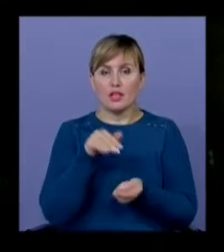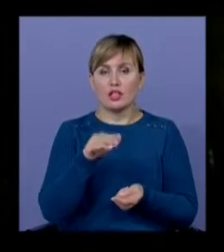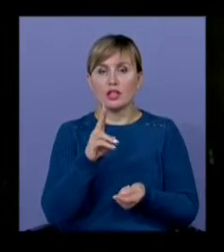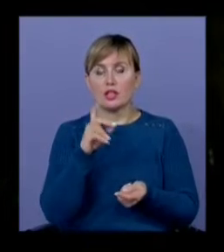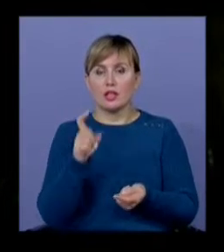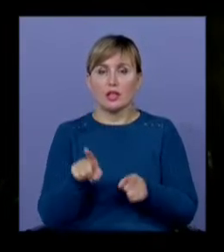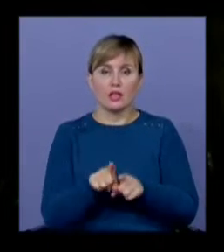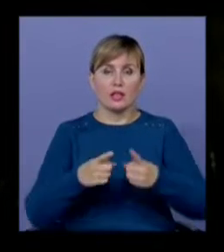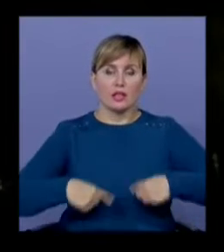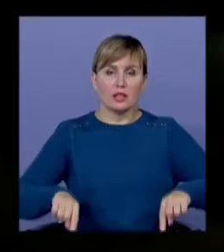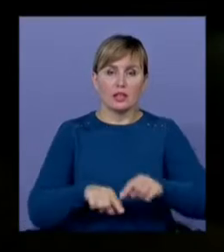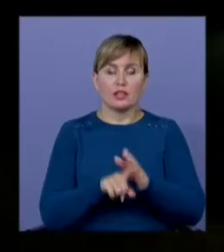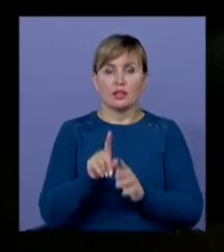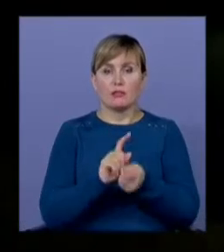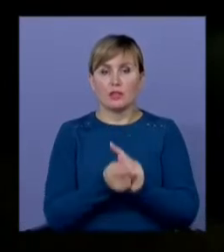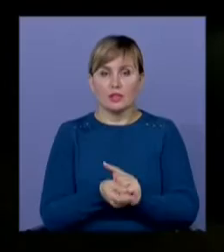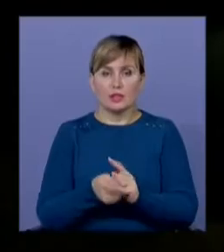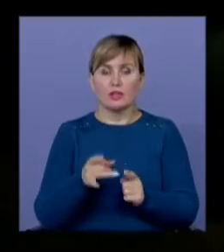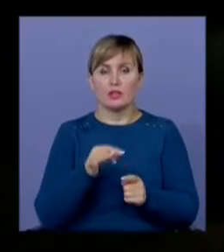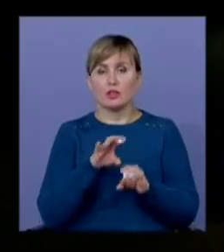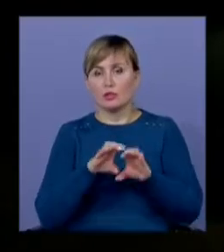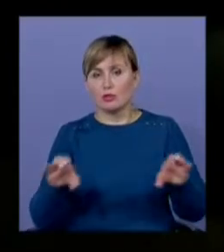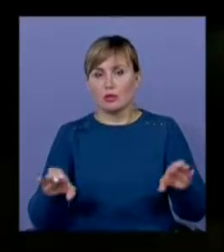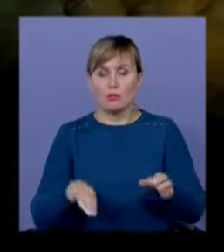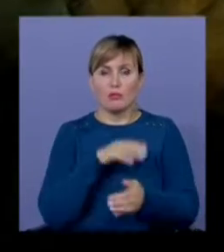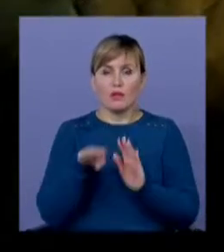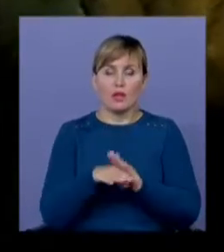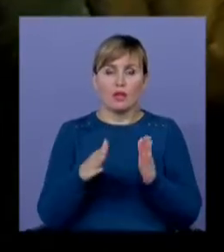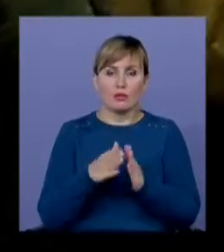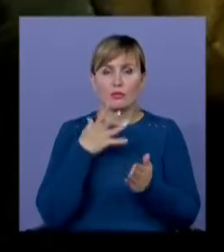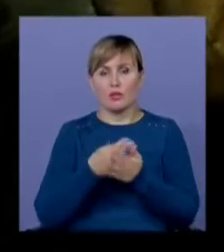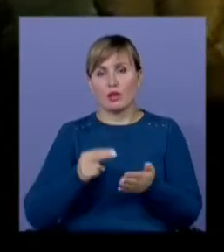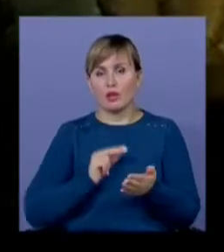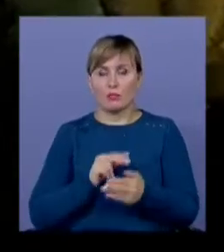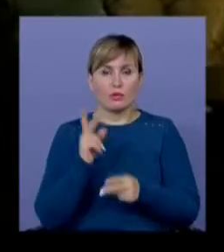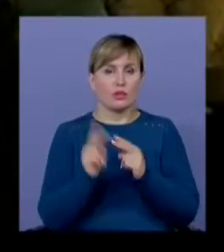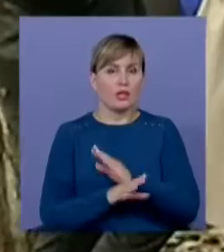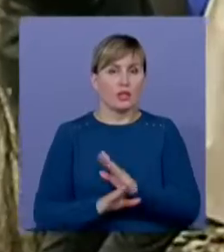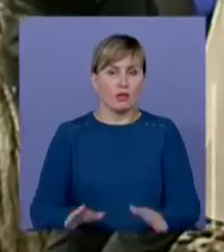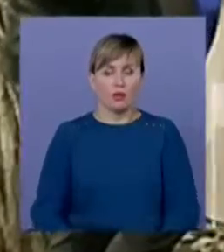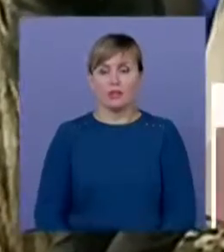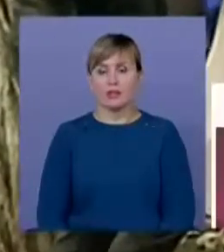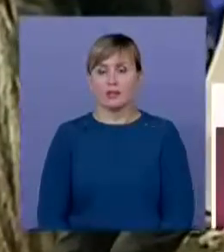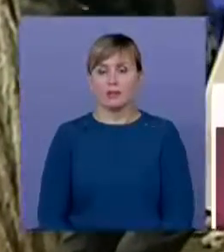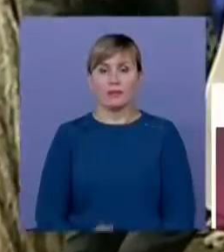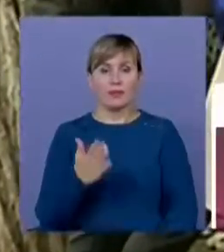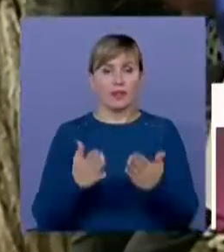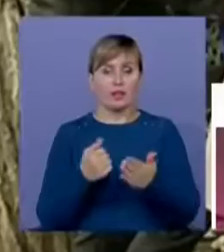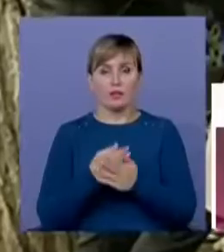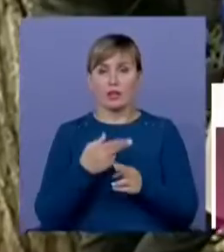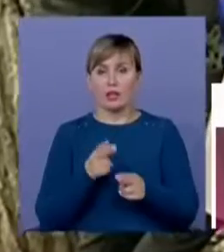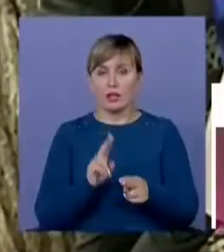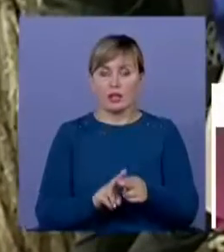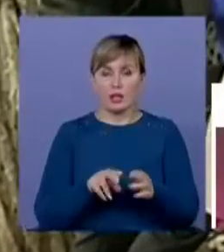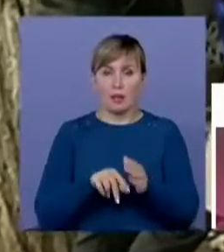Тогда подрядчики начали менять подающие тепло трубы в подвале дома, но свою работу не закончили. Если до этого, до монтажа,